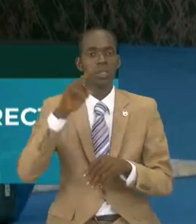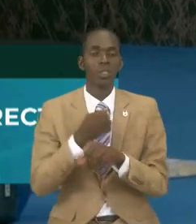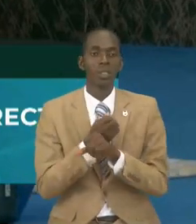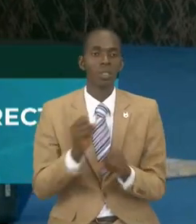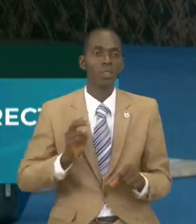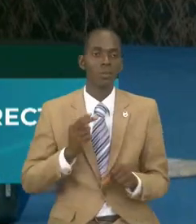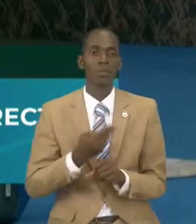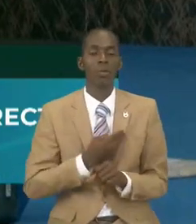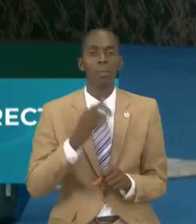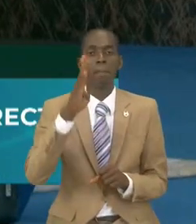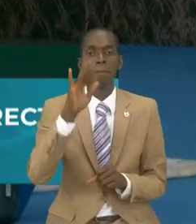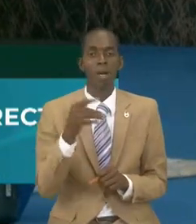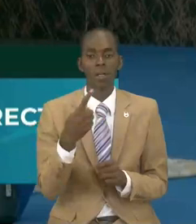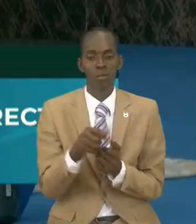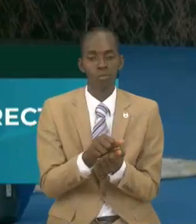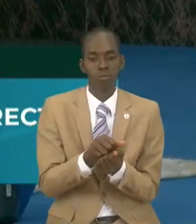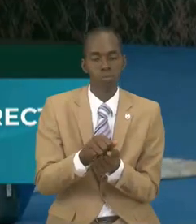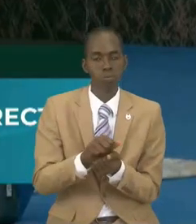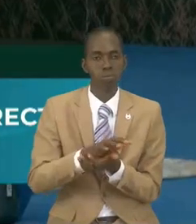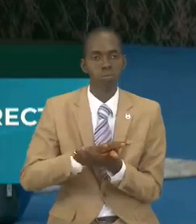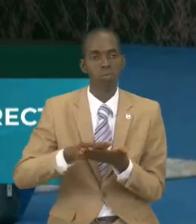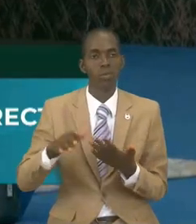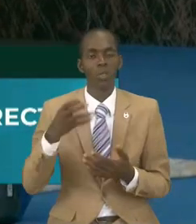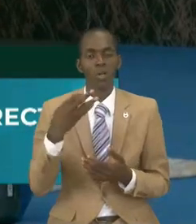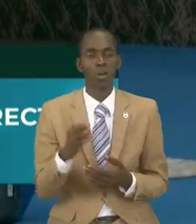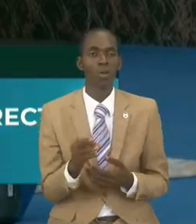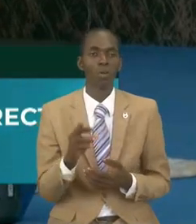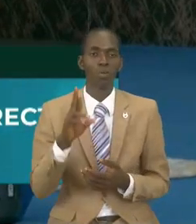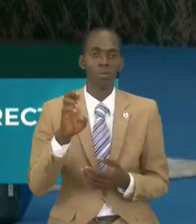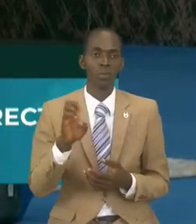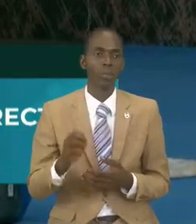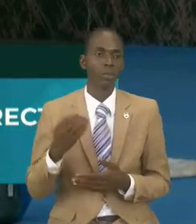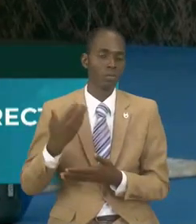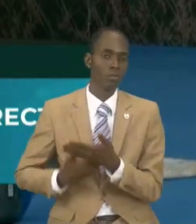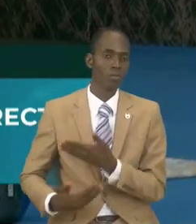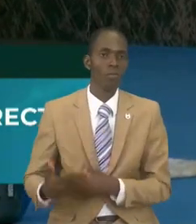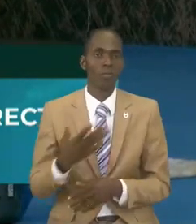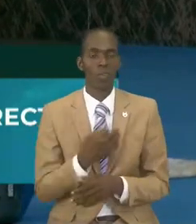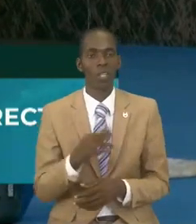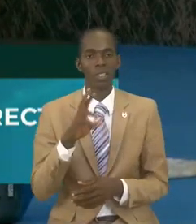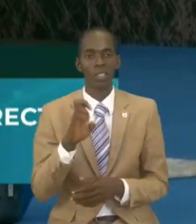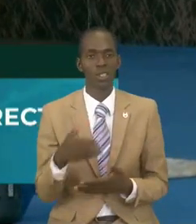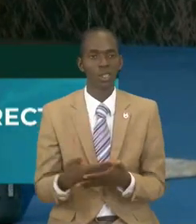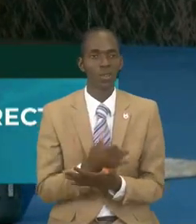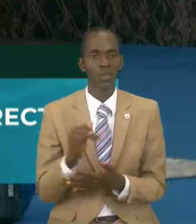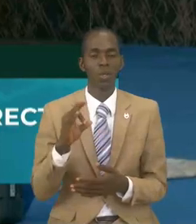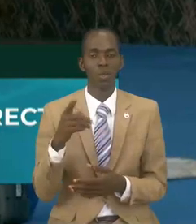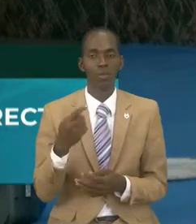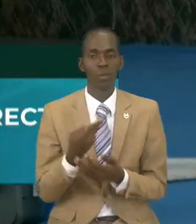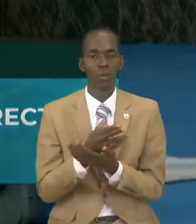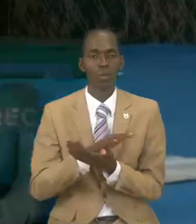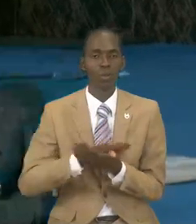sa miséricorde, par le baptême de la régénération et le renouvellement du